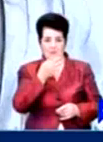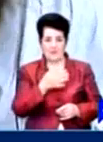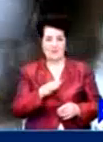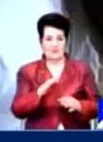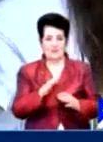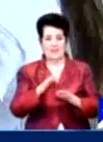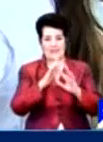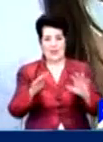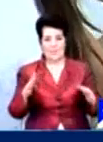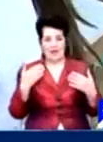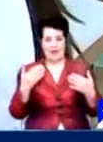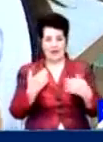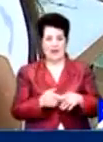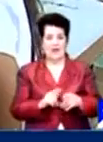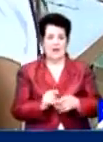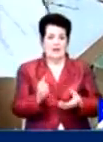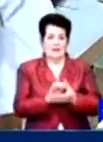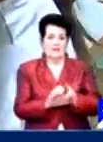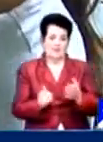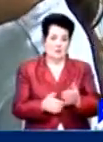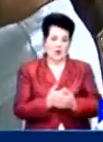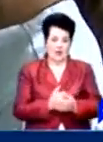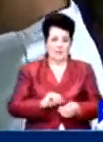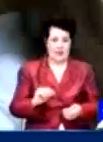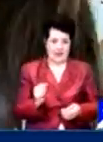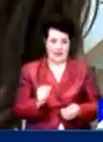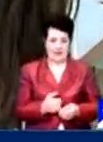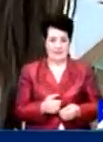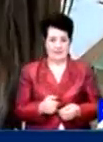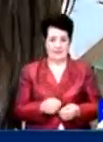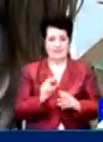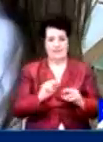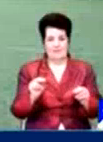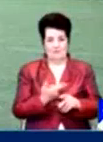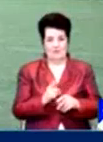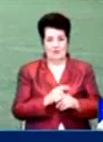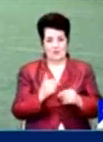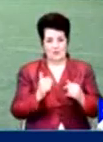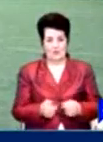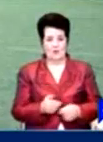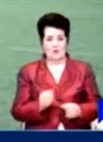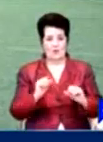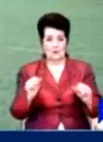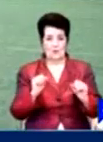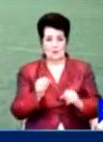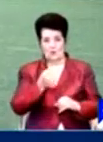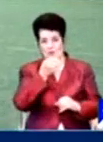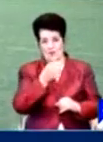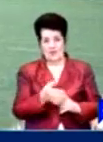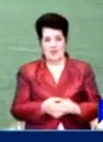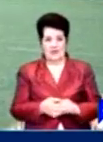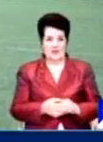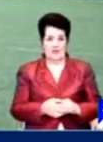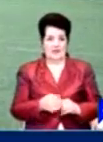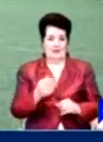facem și prieteni noi și profesorii sunt foarte buni. Cel mai mult mi-a plăcut sportul deoarece aici